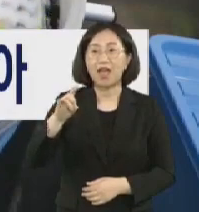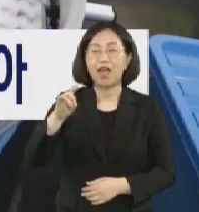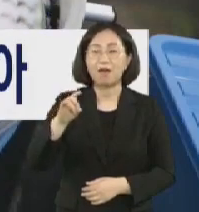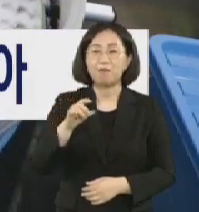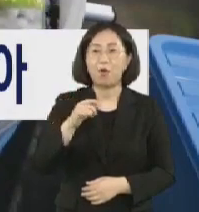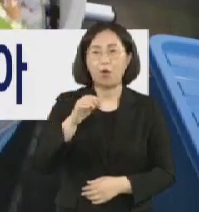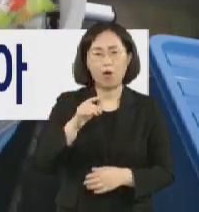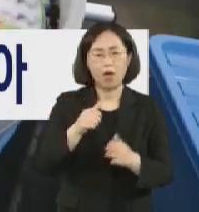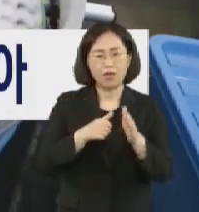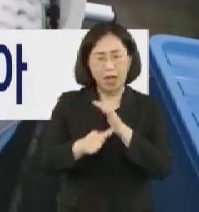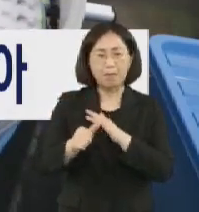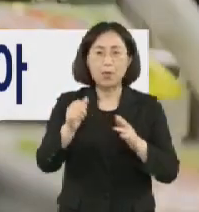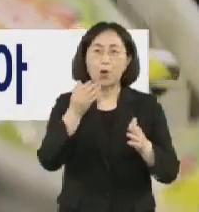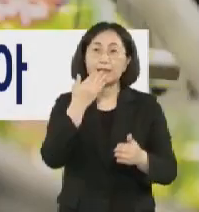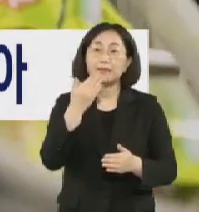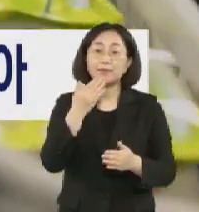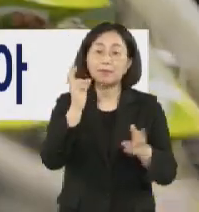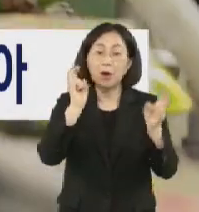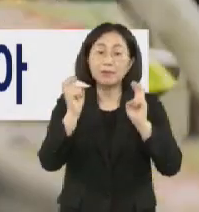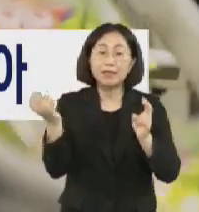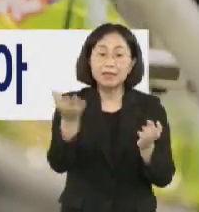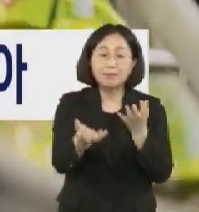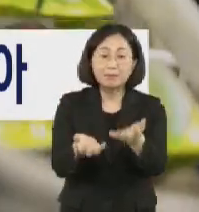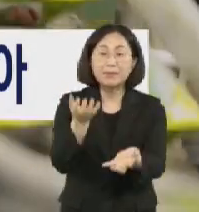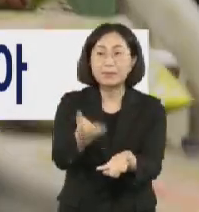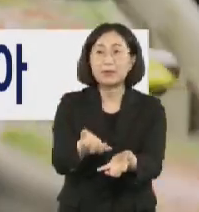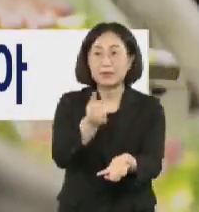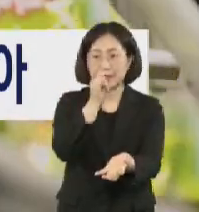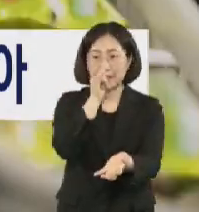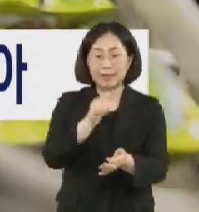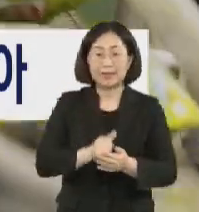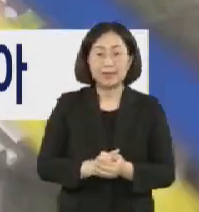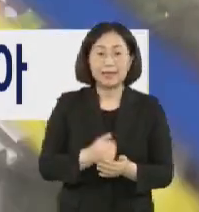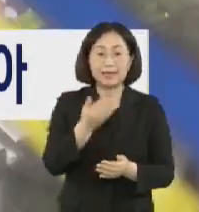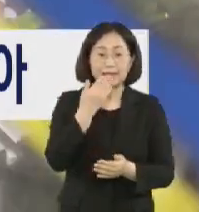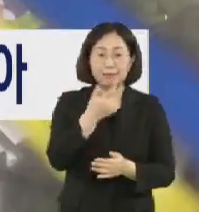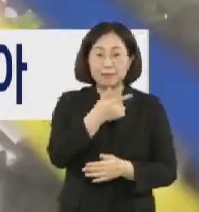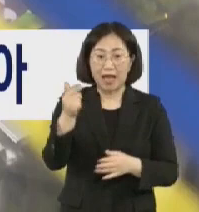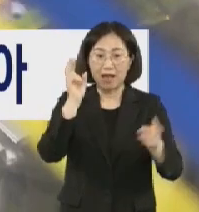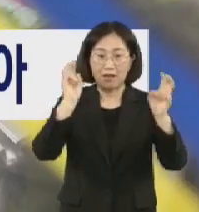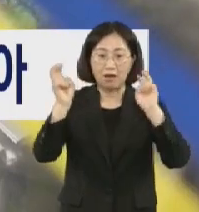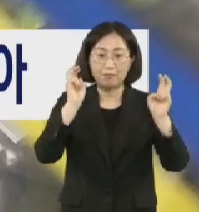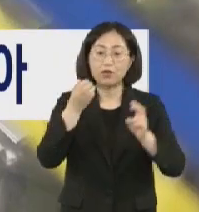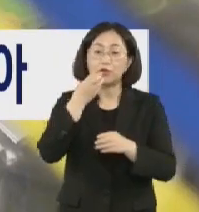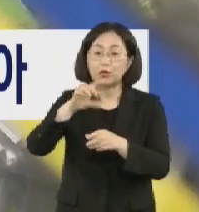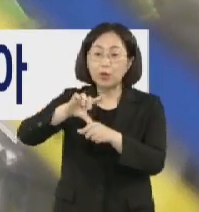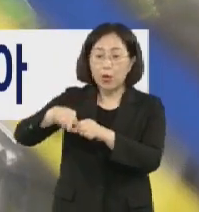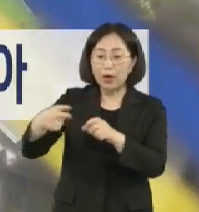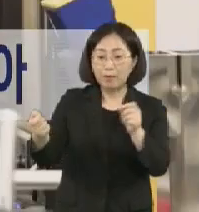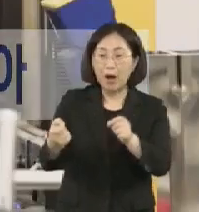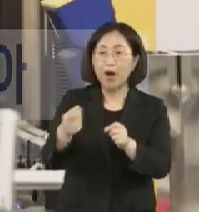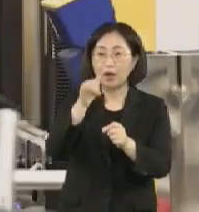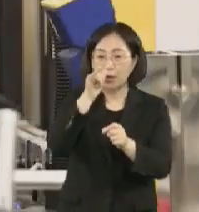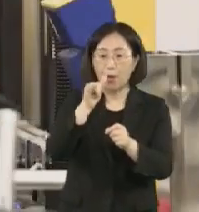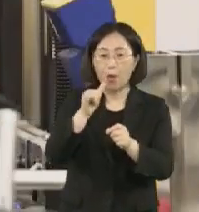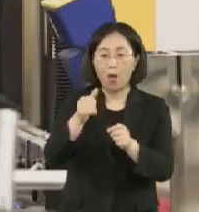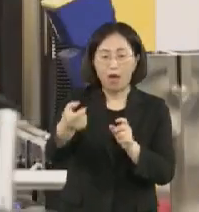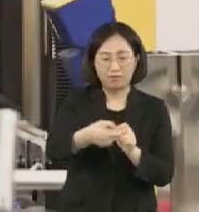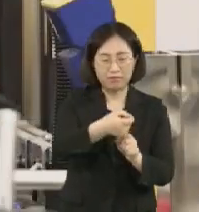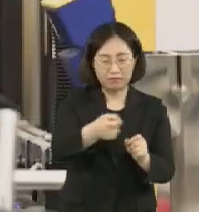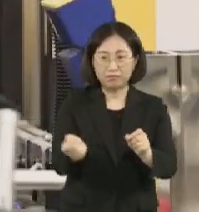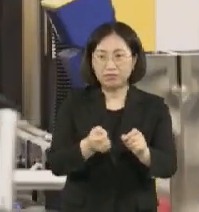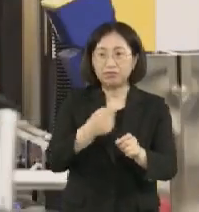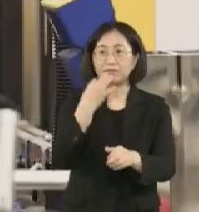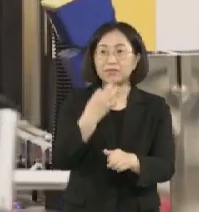국내 대표 식품 업체들이 속속 잘 잡고 있습니다 식품 대기업들이 수도권의 인접해 있고 사통팔달의 물류